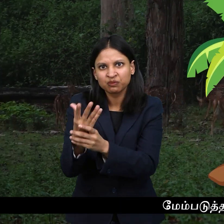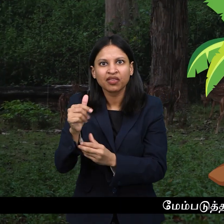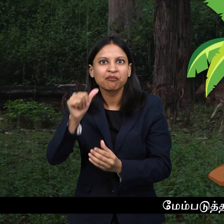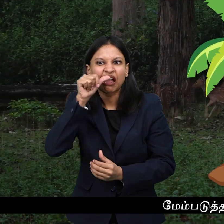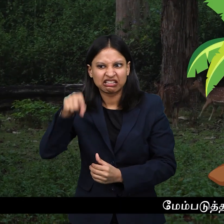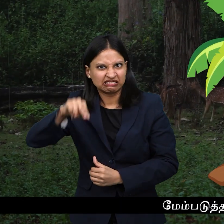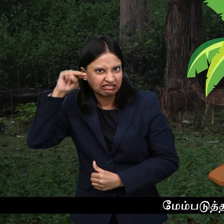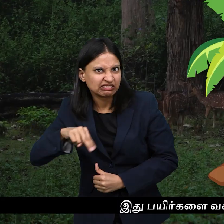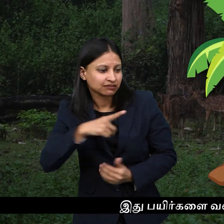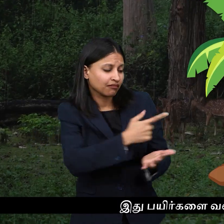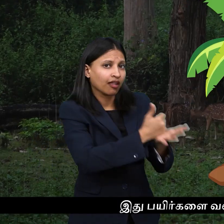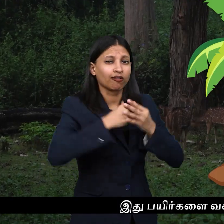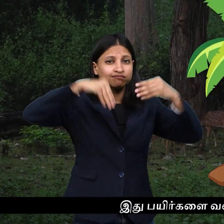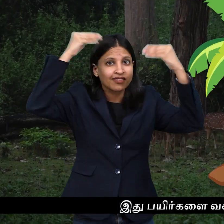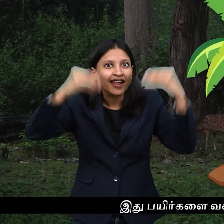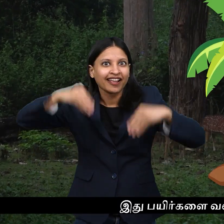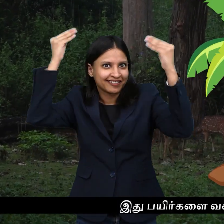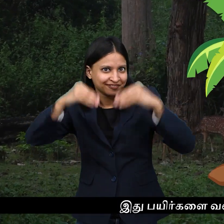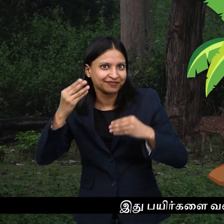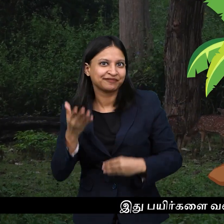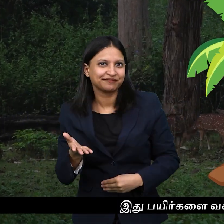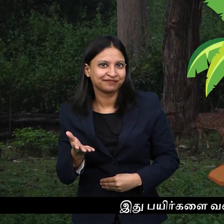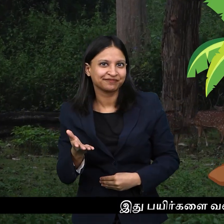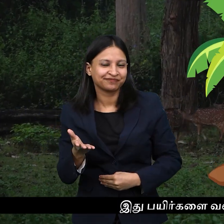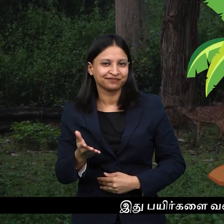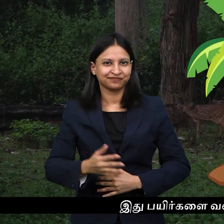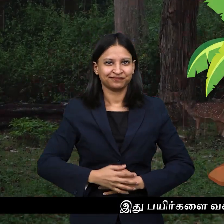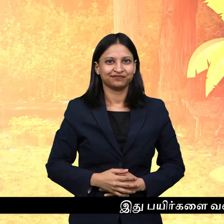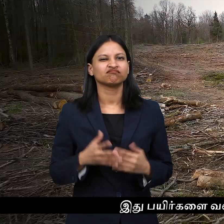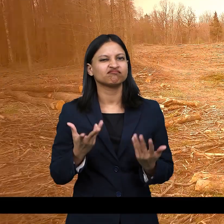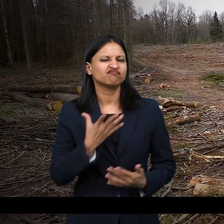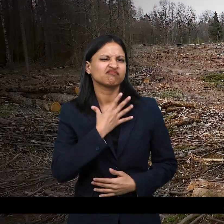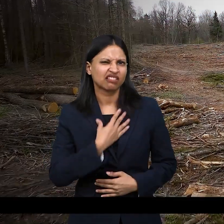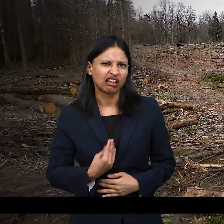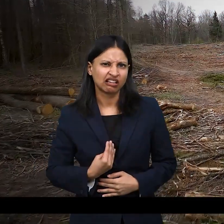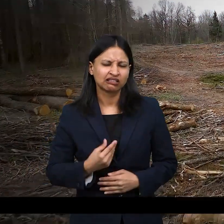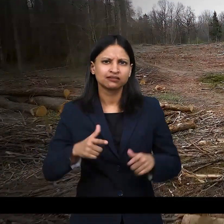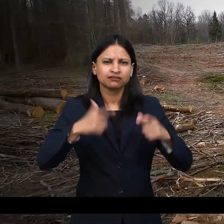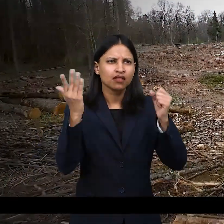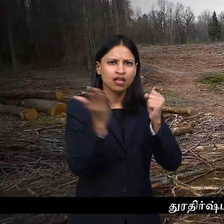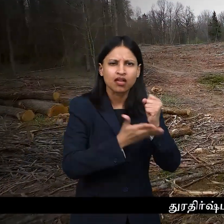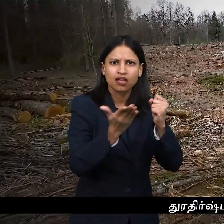மேம்படுத்தவும் உதவுகின்றன. இது பயிர்களை வளர்ப்பதற்கு முக்கியமானது. ஆனால்